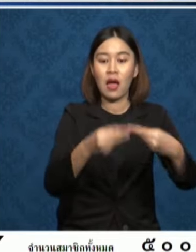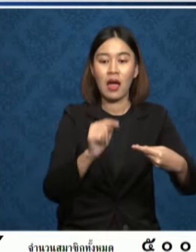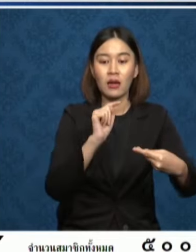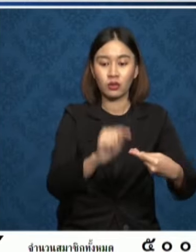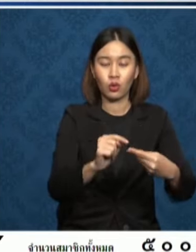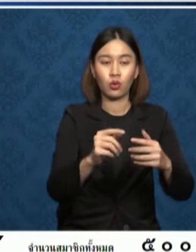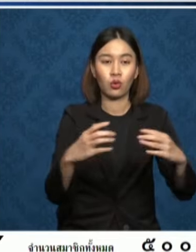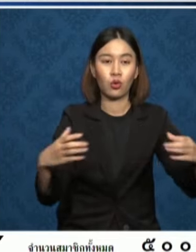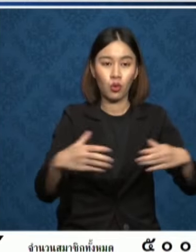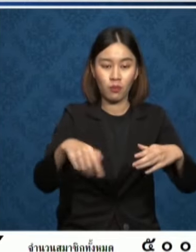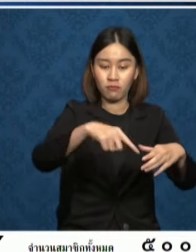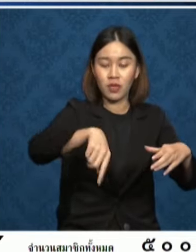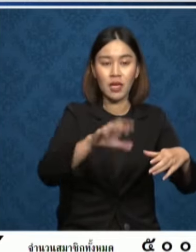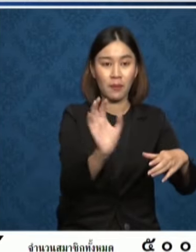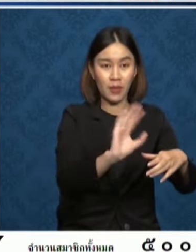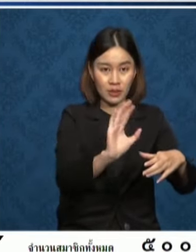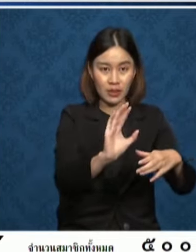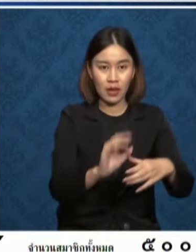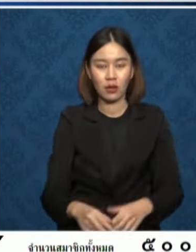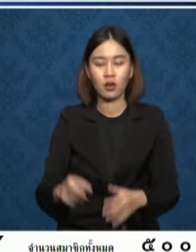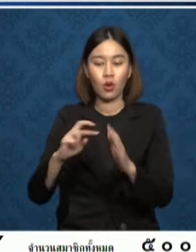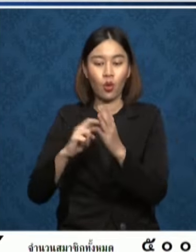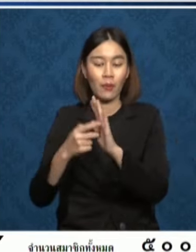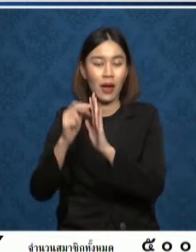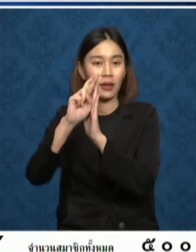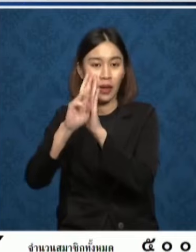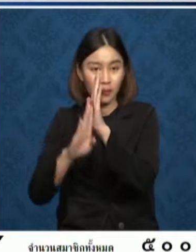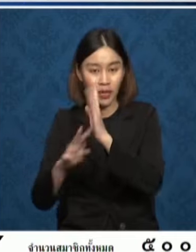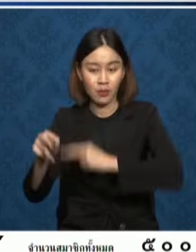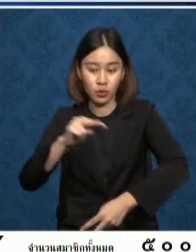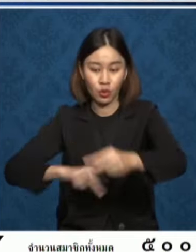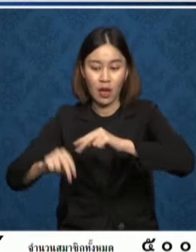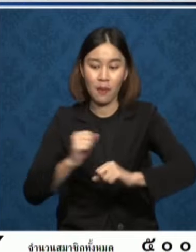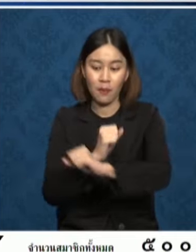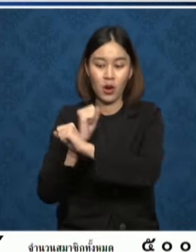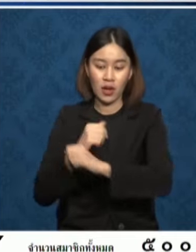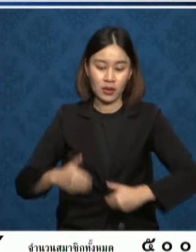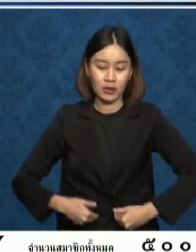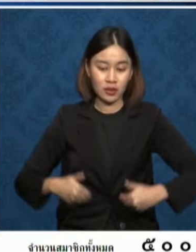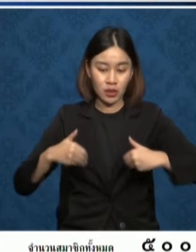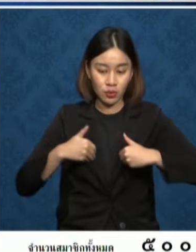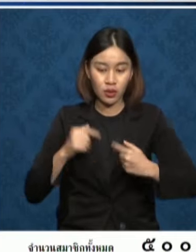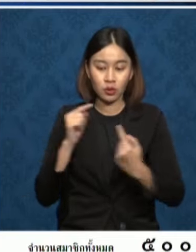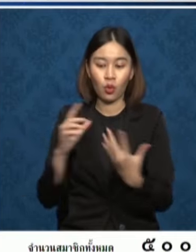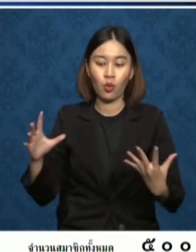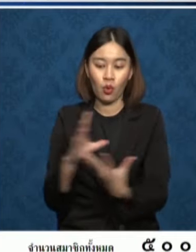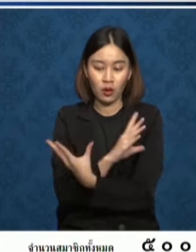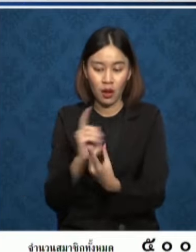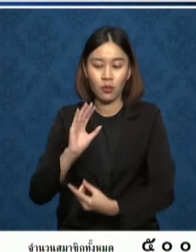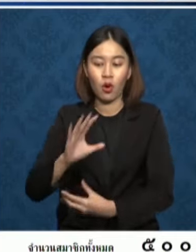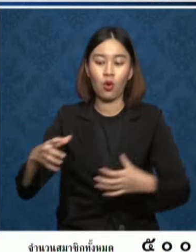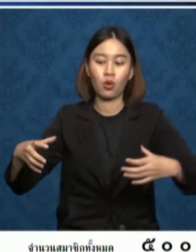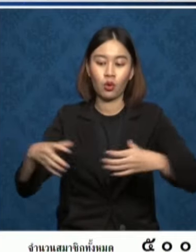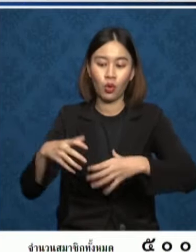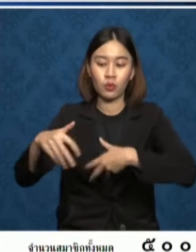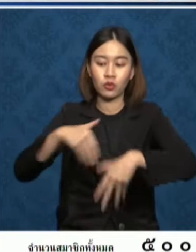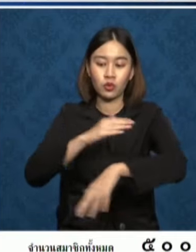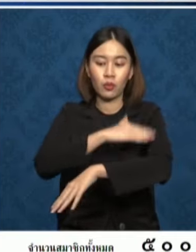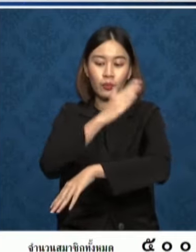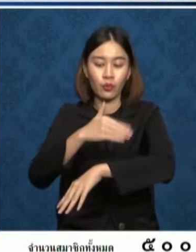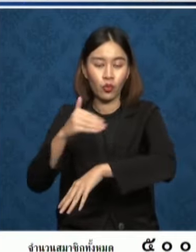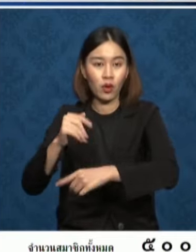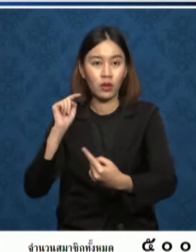อยากจะย้ำตรงนี้นะครับเป็นเพียงระเบียบในการคุ้มครองวิถีชีวิตและอัตลักษณ์ทางวัฒนธรรมของกลุ่มชาติพันธุ์ในพื้น